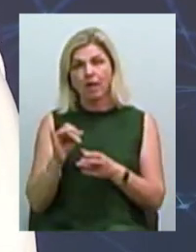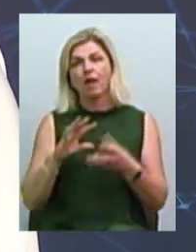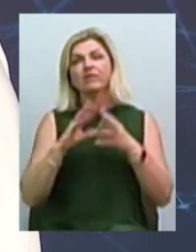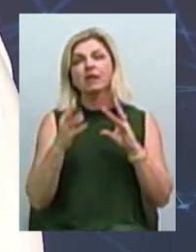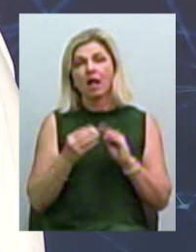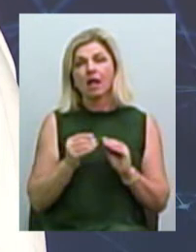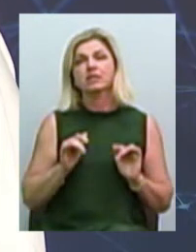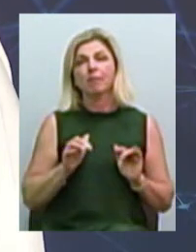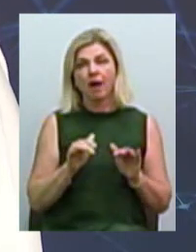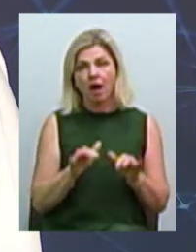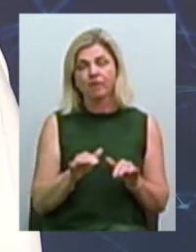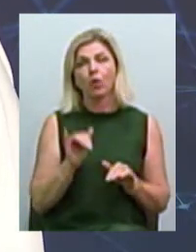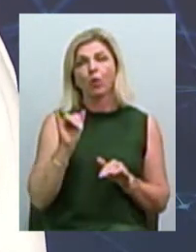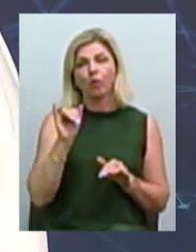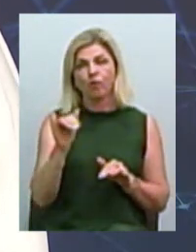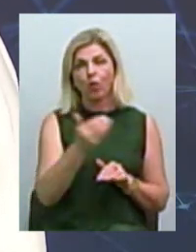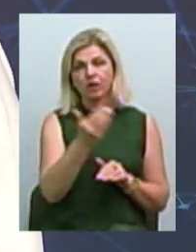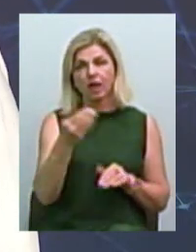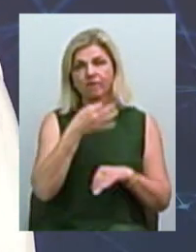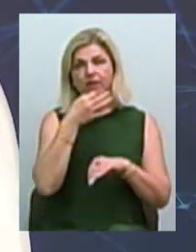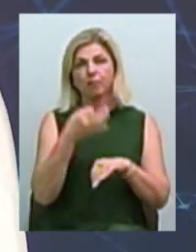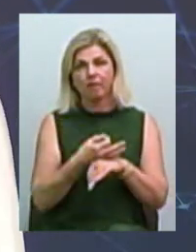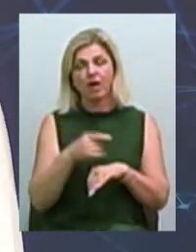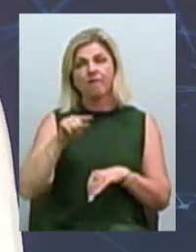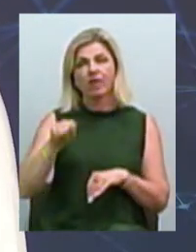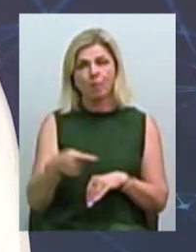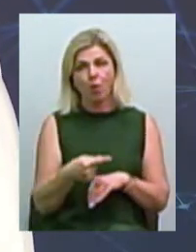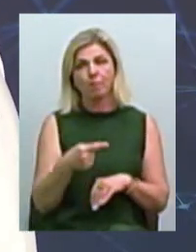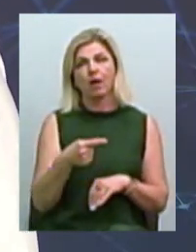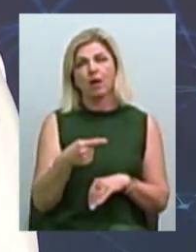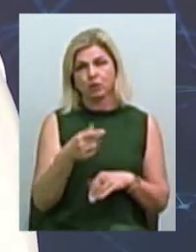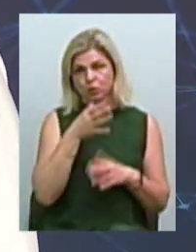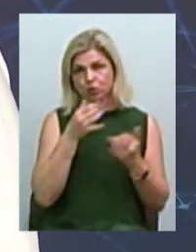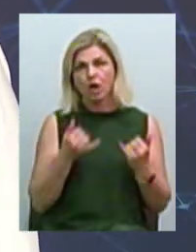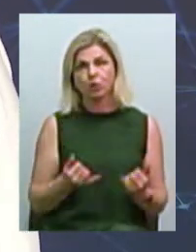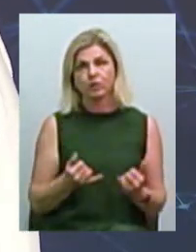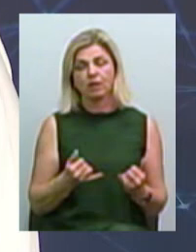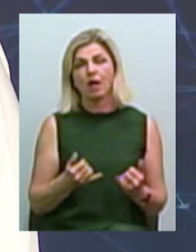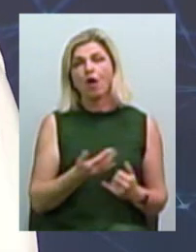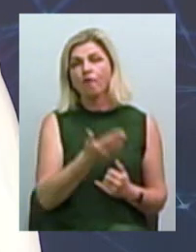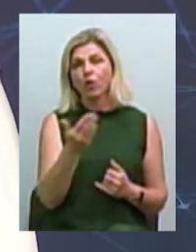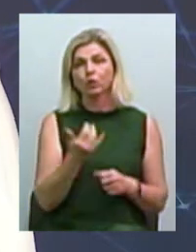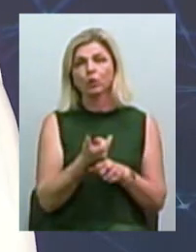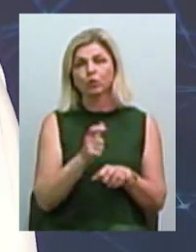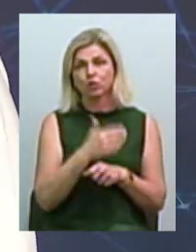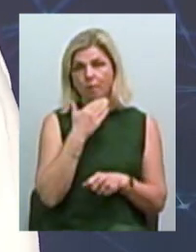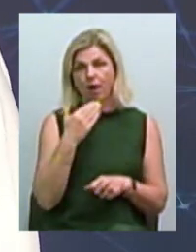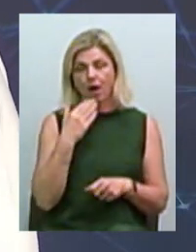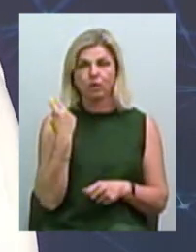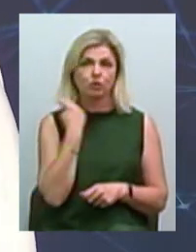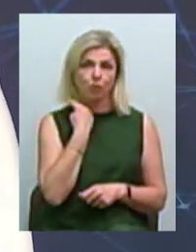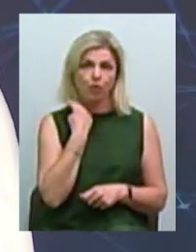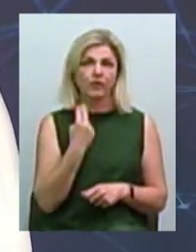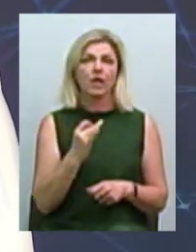справи їх, вони відповідають вимогам і викликам сучасності. У них дуже багато заборгованостей, у них